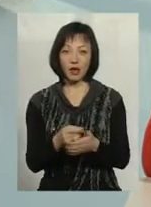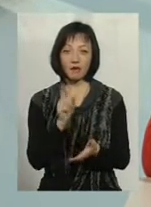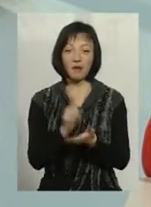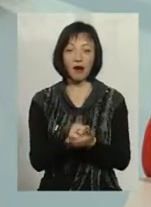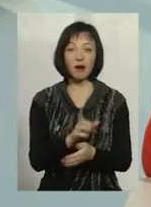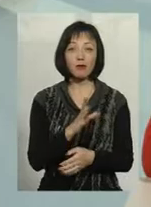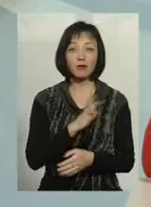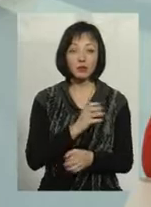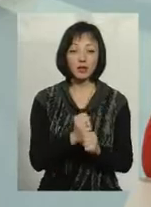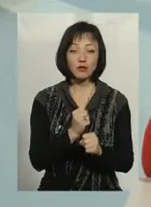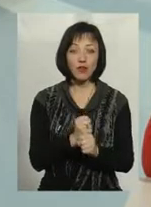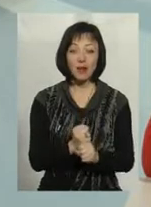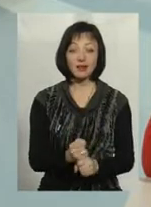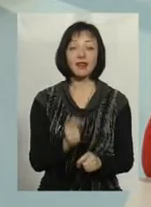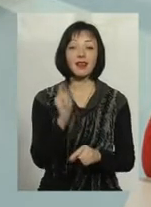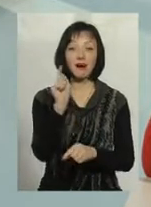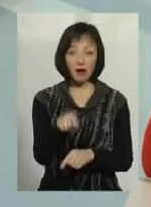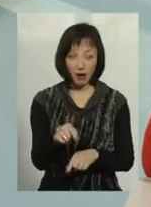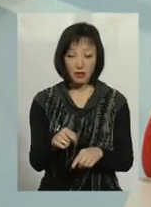ми побачили сьогодні